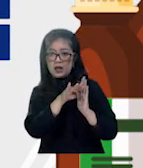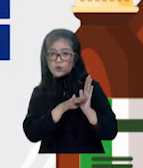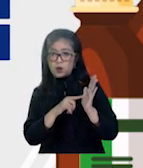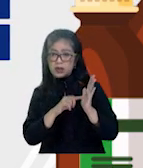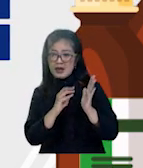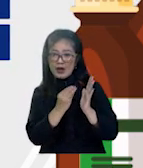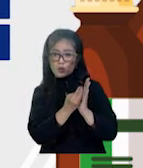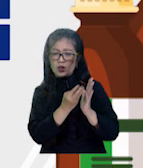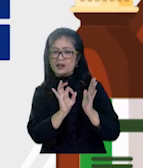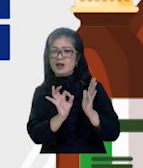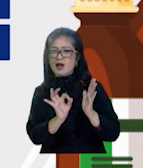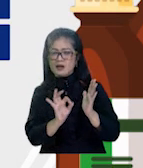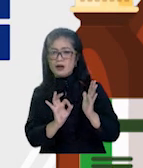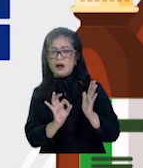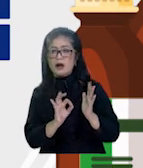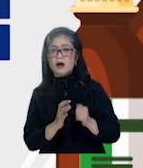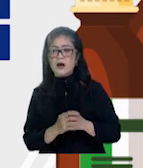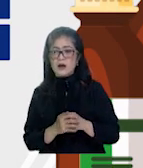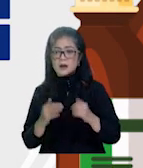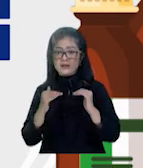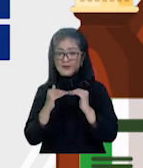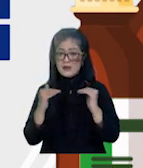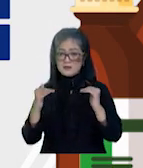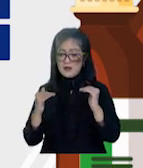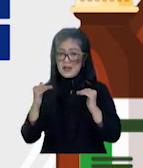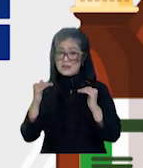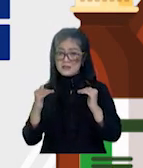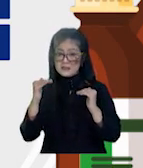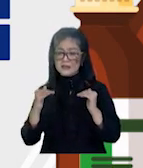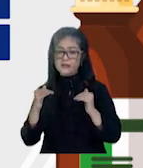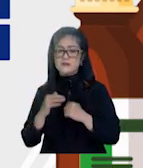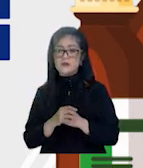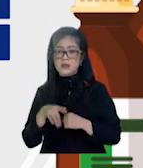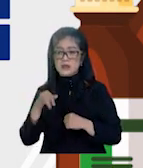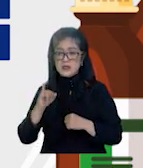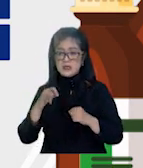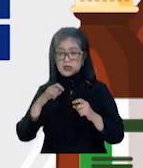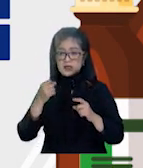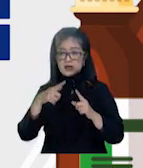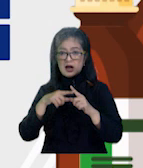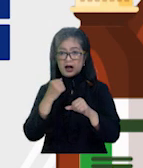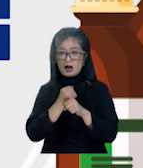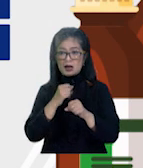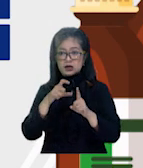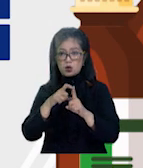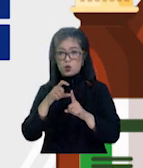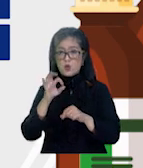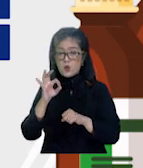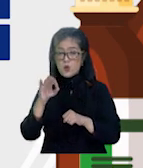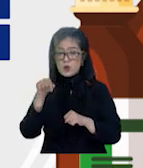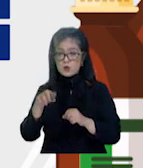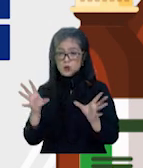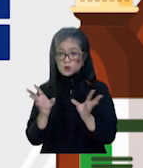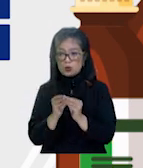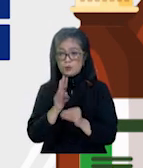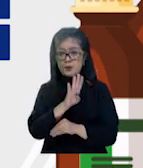EG di atas ambang batas. Produk PT Yarindo terbukti menggunakan etilen glikol sebesar 48 mg